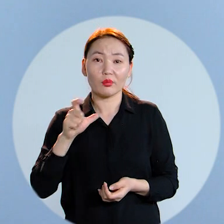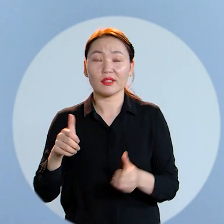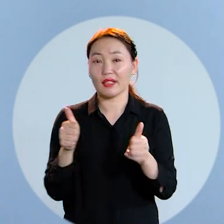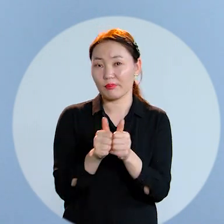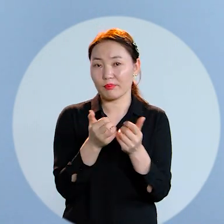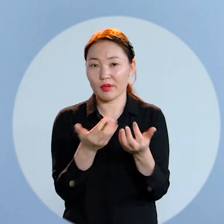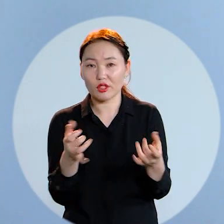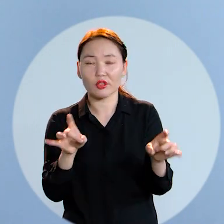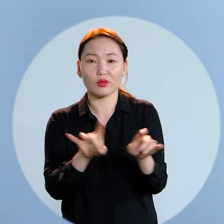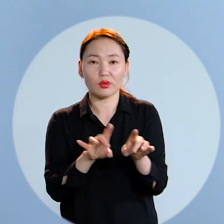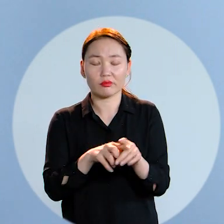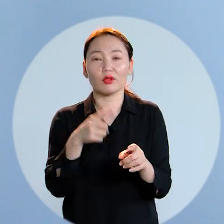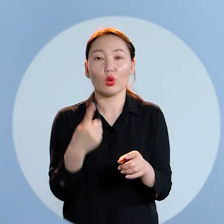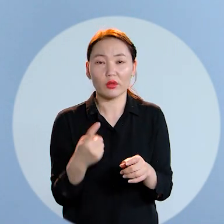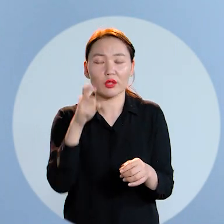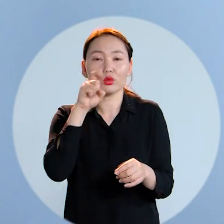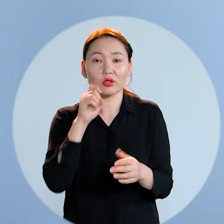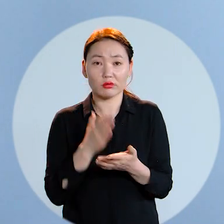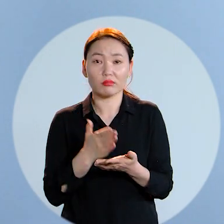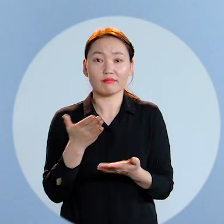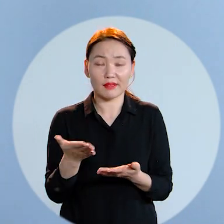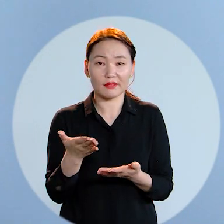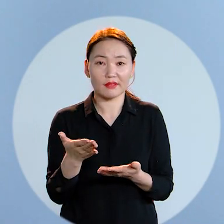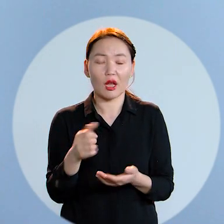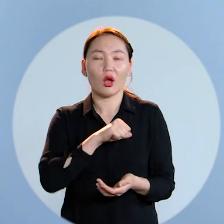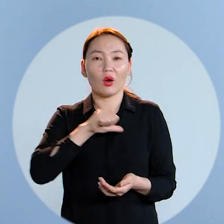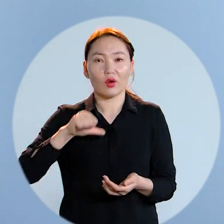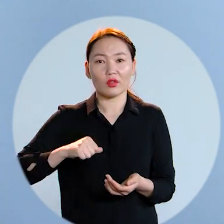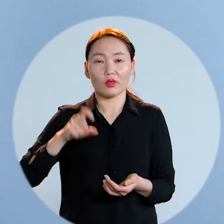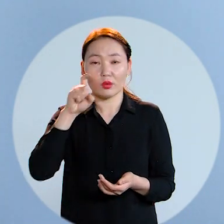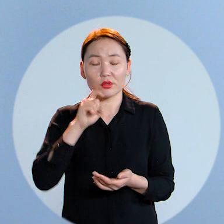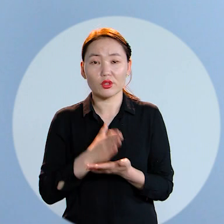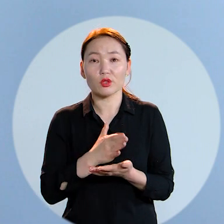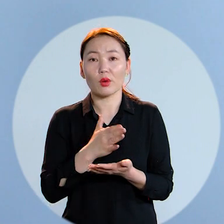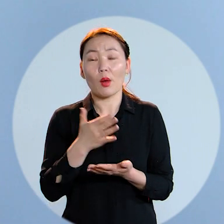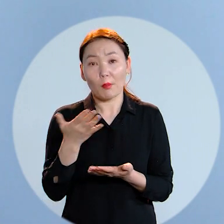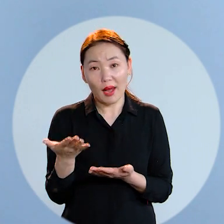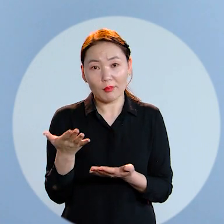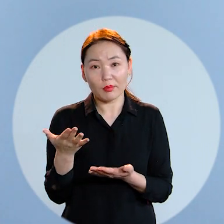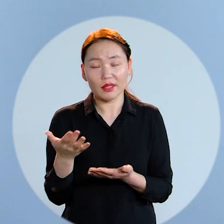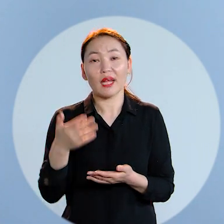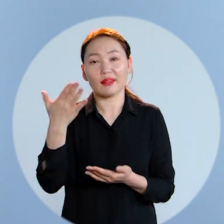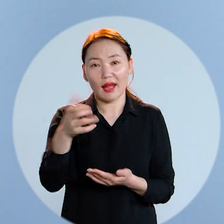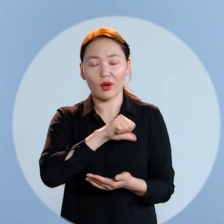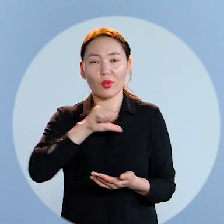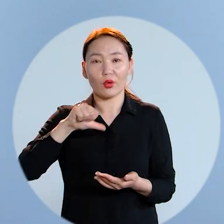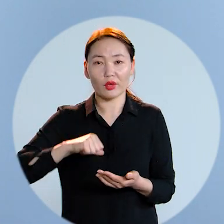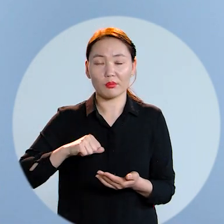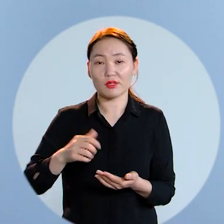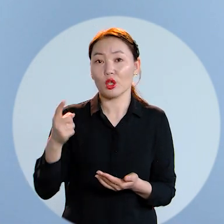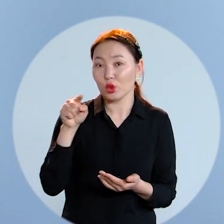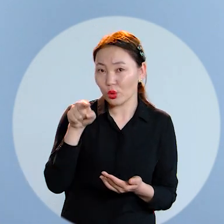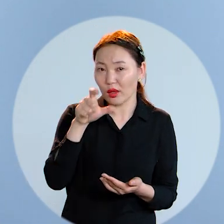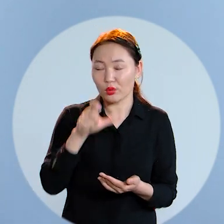хүлээдэг. Гэтэл өөрийнхөө тэр хүсэж хүлээж байгаа шалгууртаа өөрөө бас байдгүй гэдэг дээр нэлээд бодож үзтгүү. Миний найз л тэх